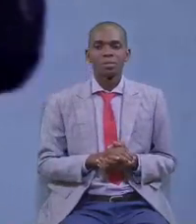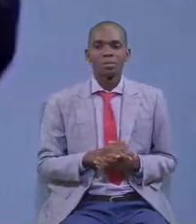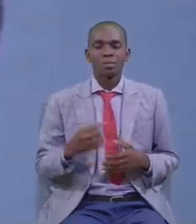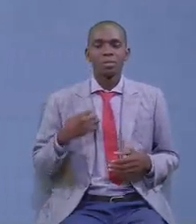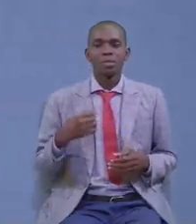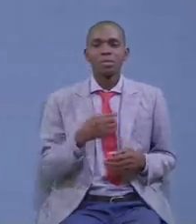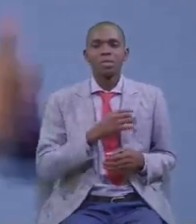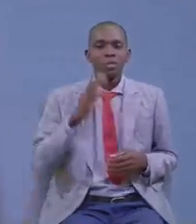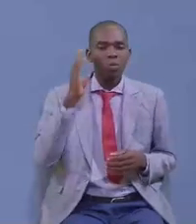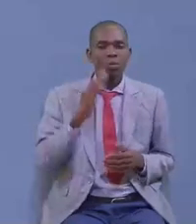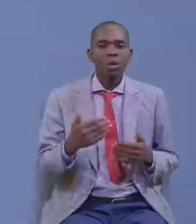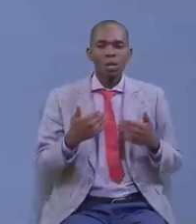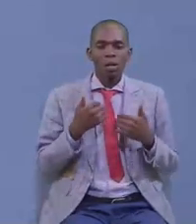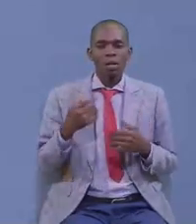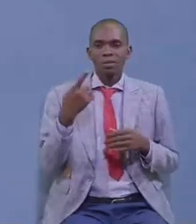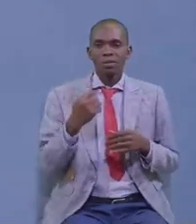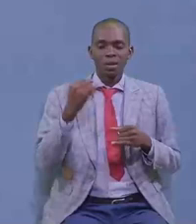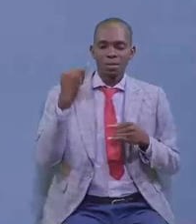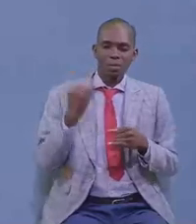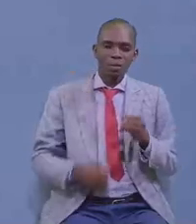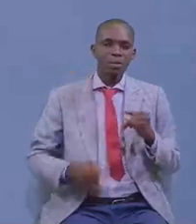Nous allons prendre alors le dernier message.